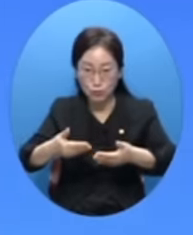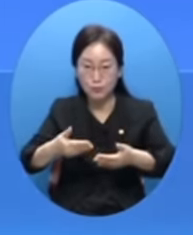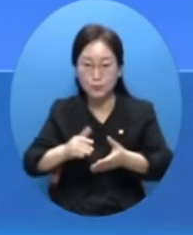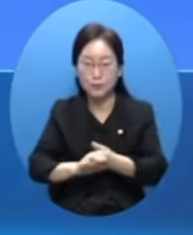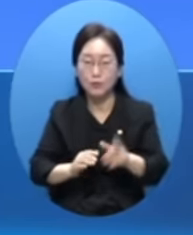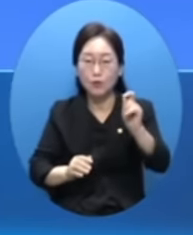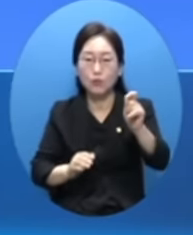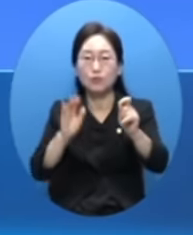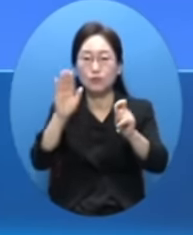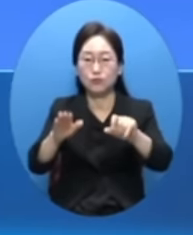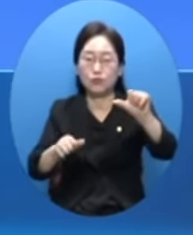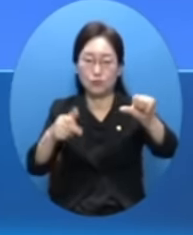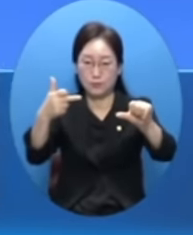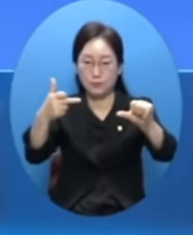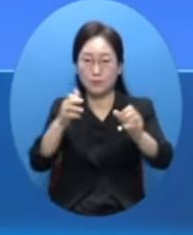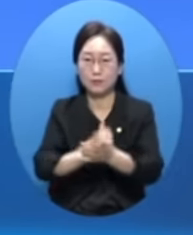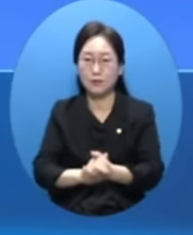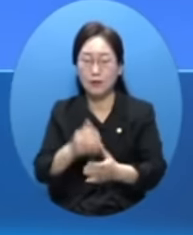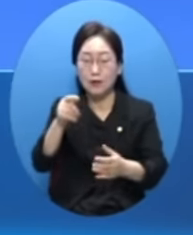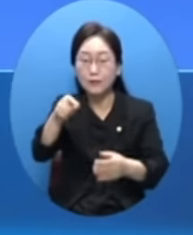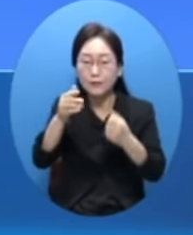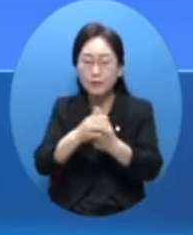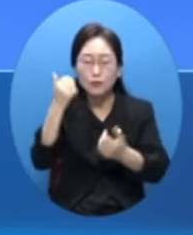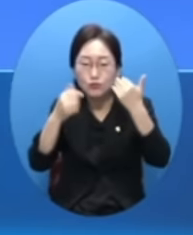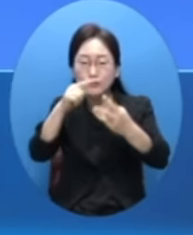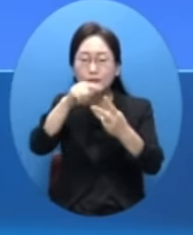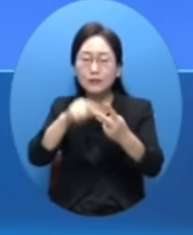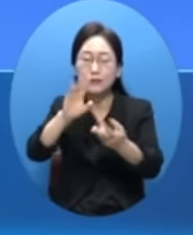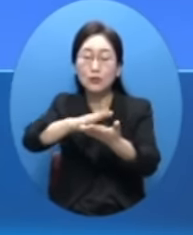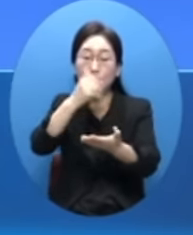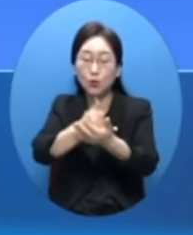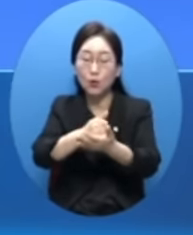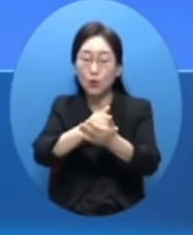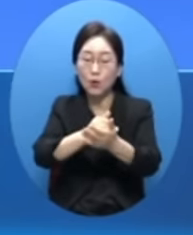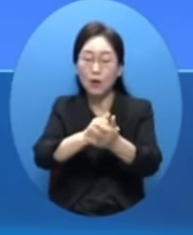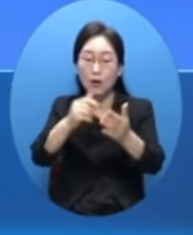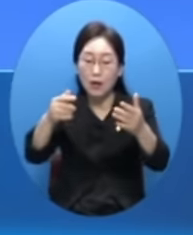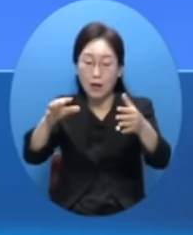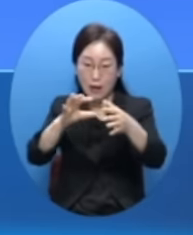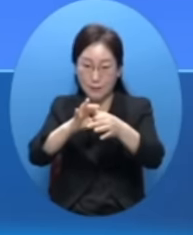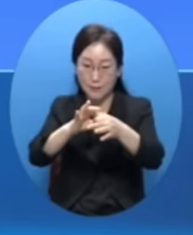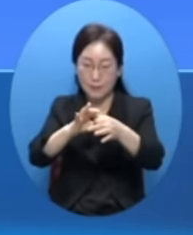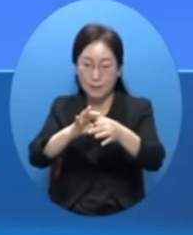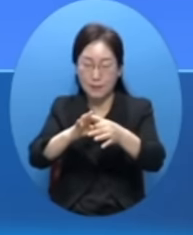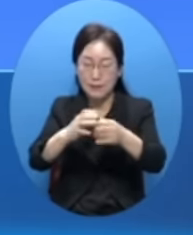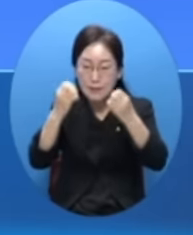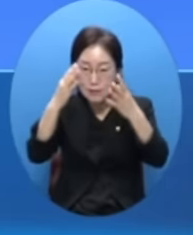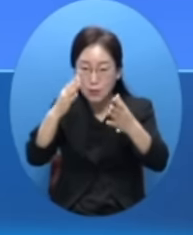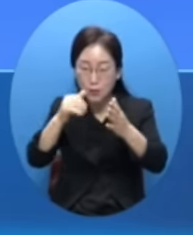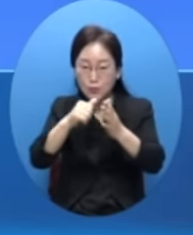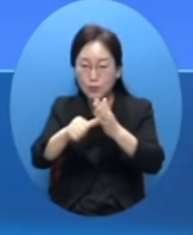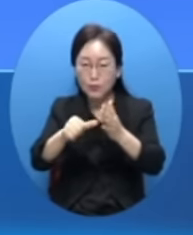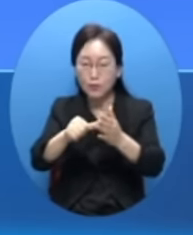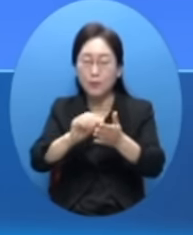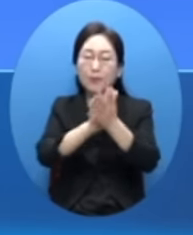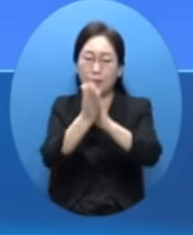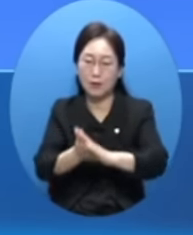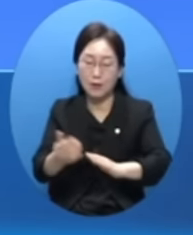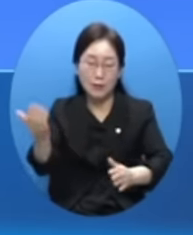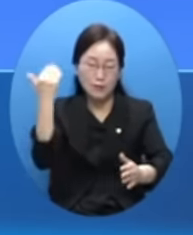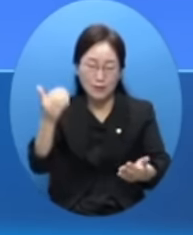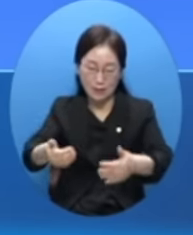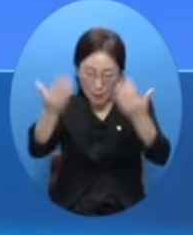그래도 후서 5장 10절에 그런즉 누구든지 그리스도 안에 있으면 새로운 피조물이라 이전 것은